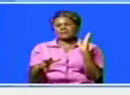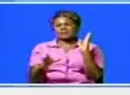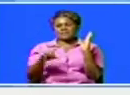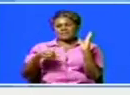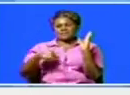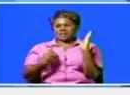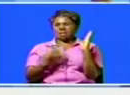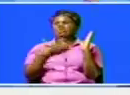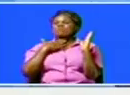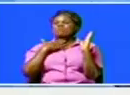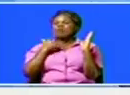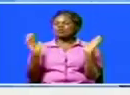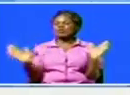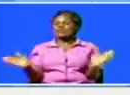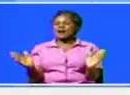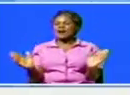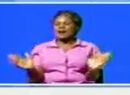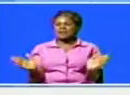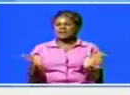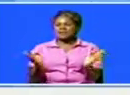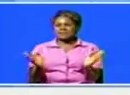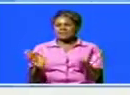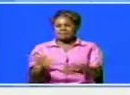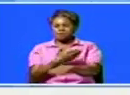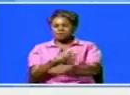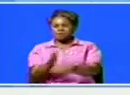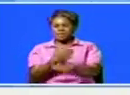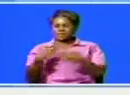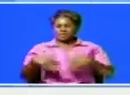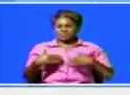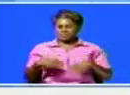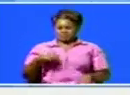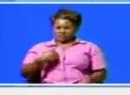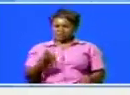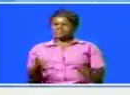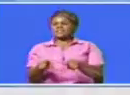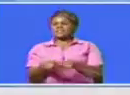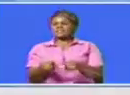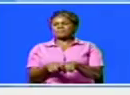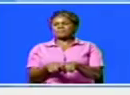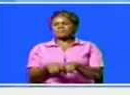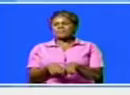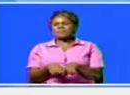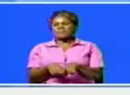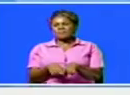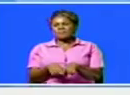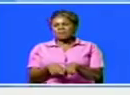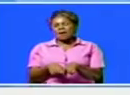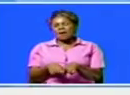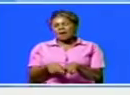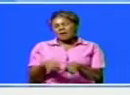mimi ningependa kuwasihi wasanii wenzangu, hata mimi, ya kwamba kuna